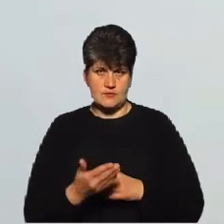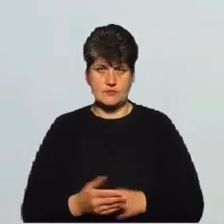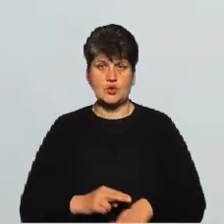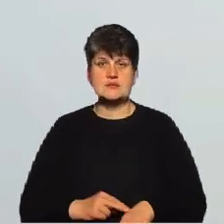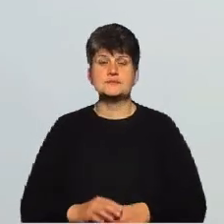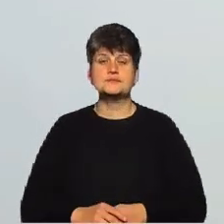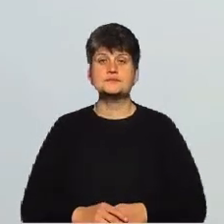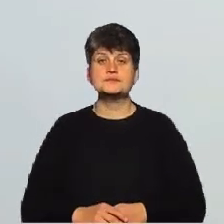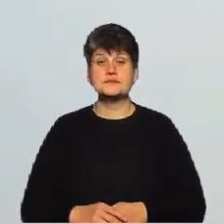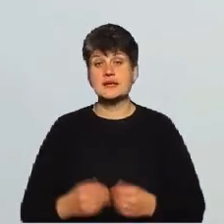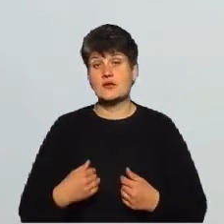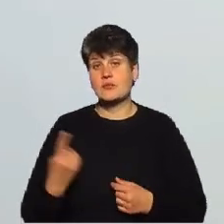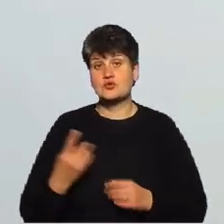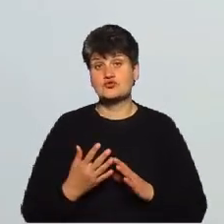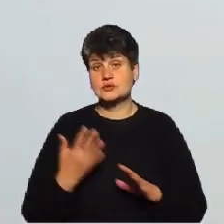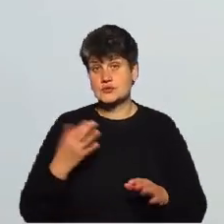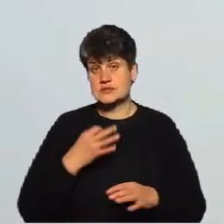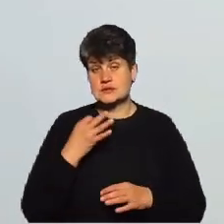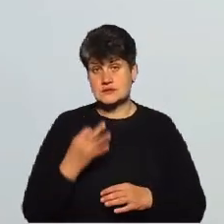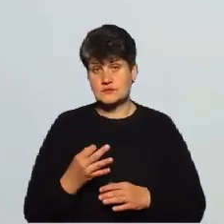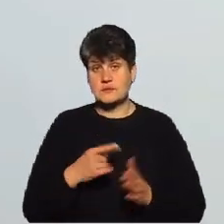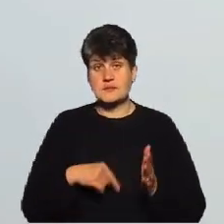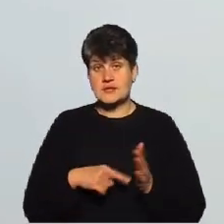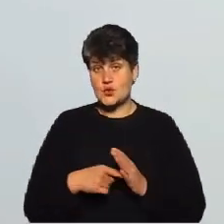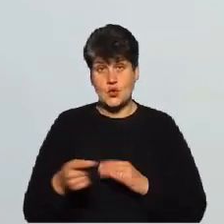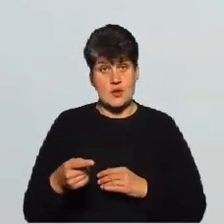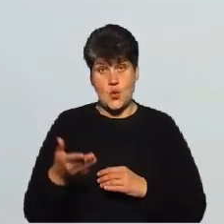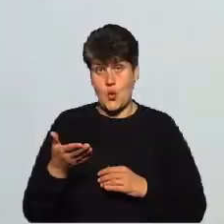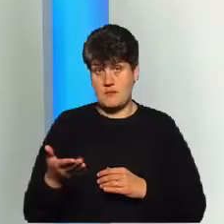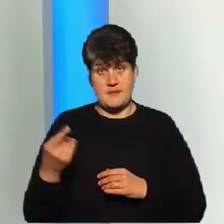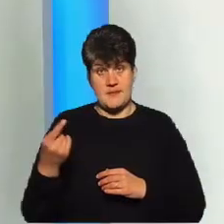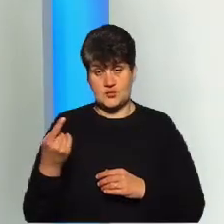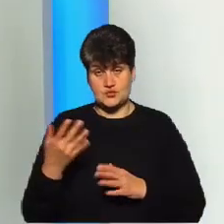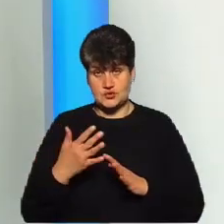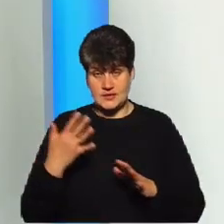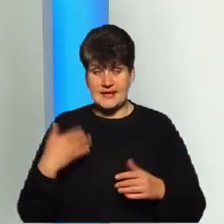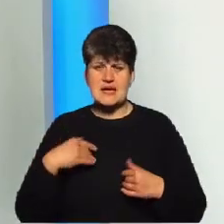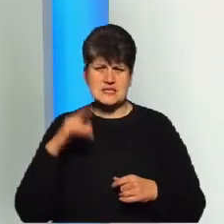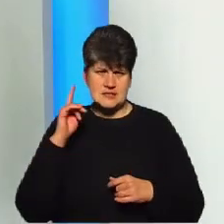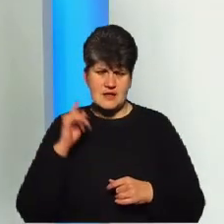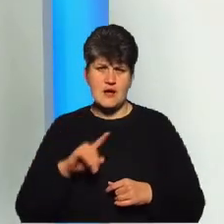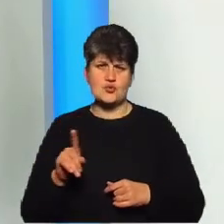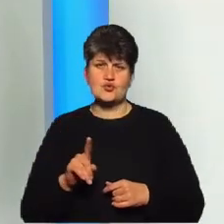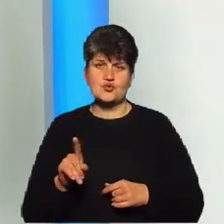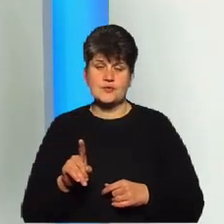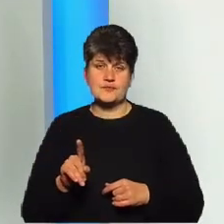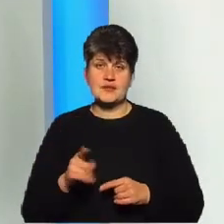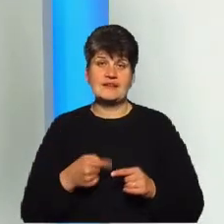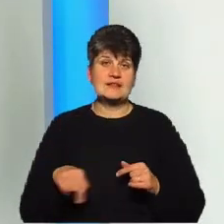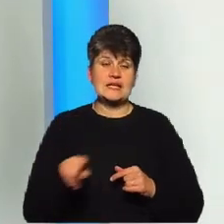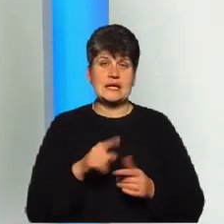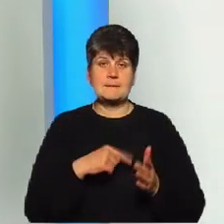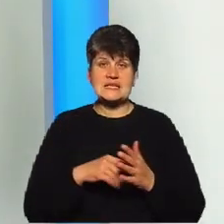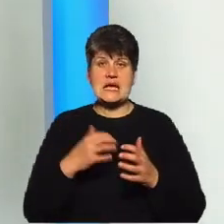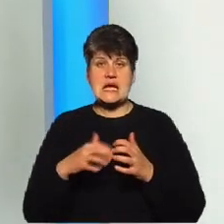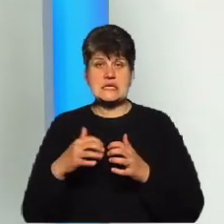Ну, я в першу чергу поставлю на перше місто, це місто Тернопіль, так? Але я знаю, що в таких містах, як Херсон,